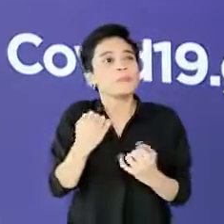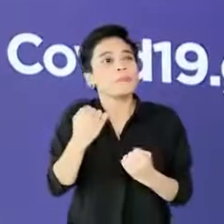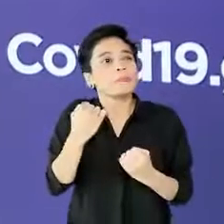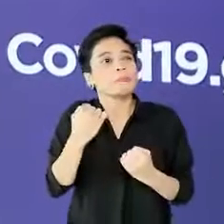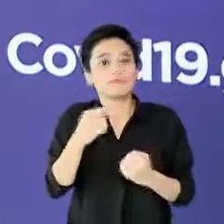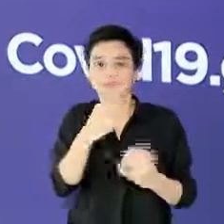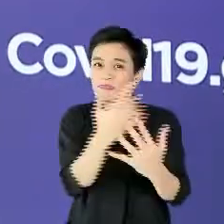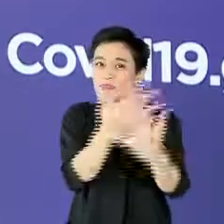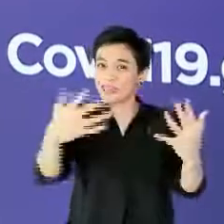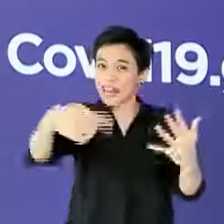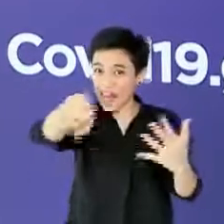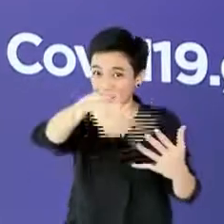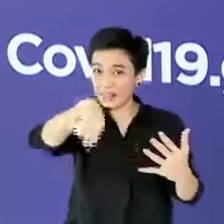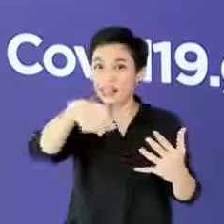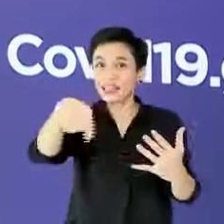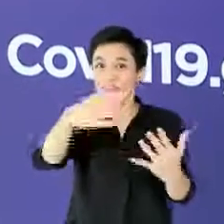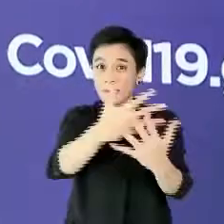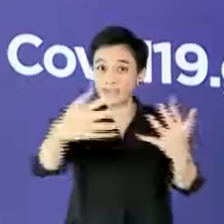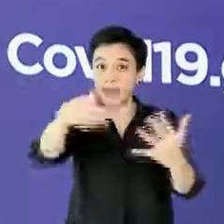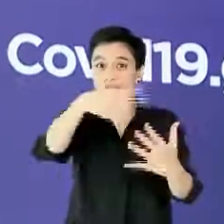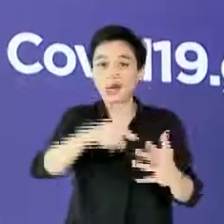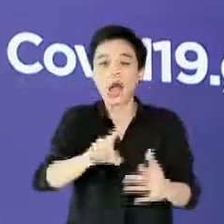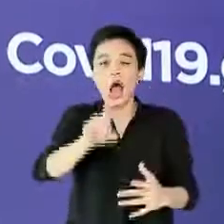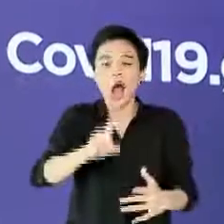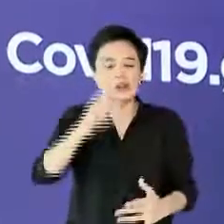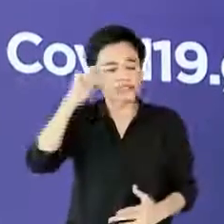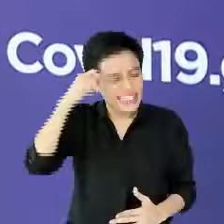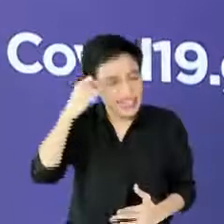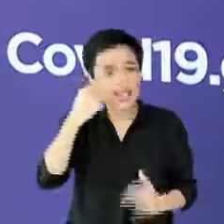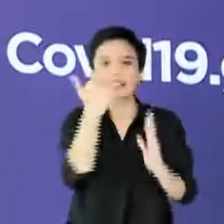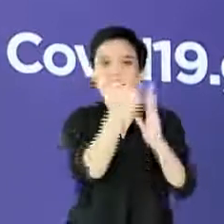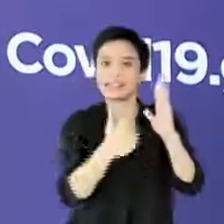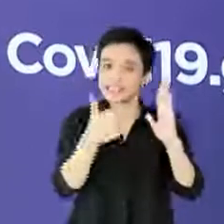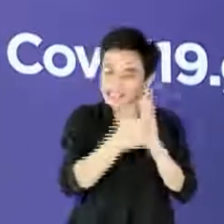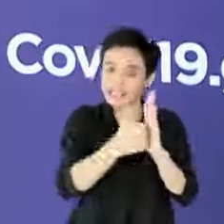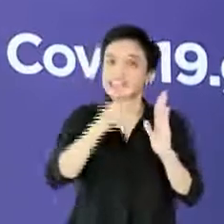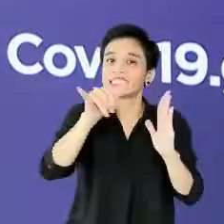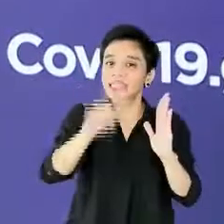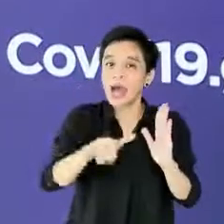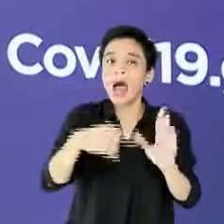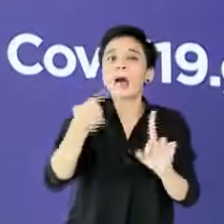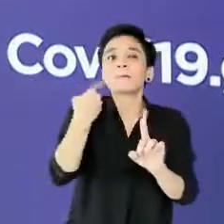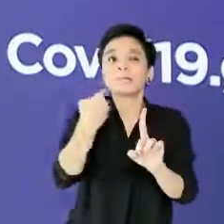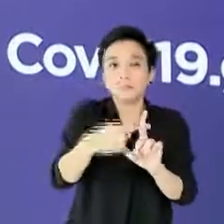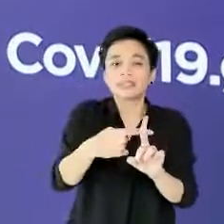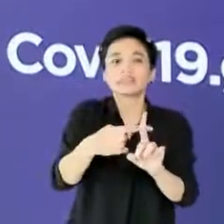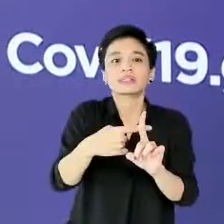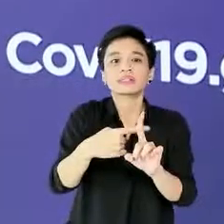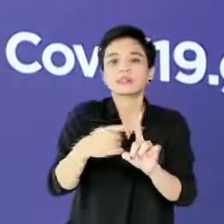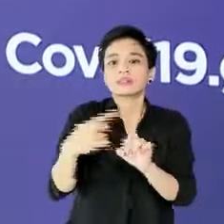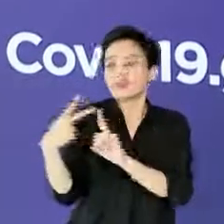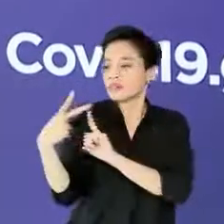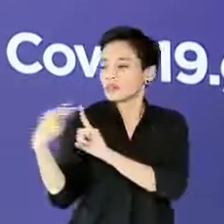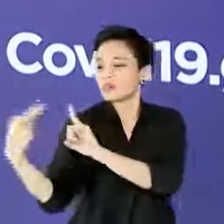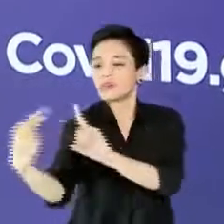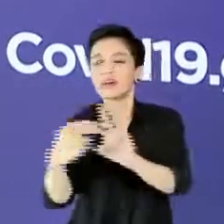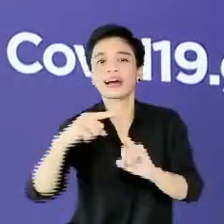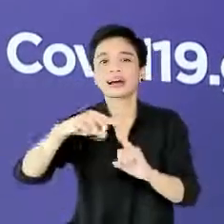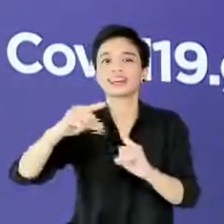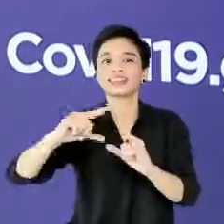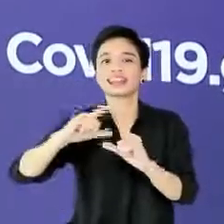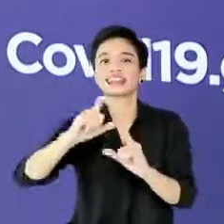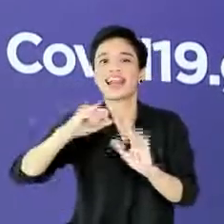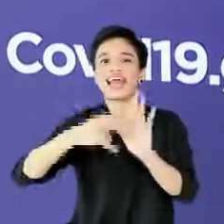masyarakat itu bisa tetap mematuhi Proto kesehatan tapi tracing nya tetap kuat karena kita